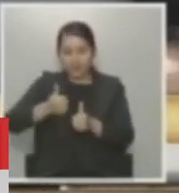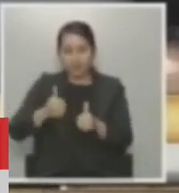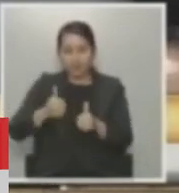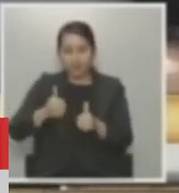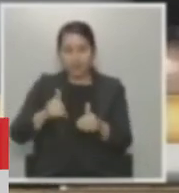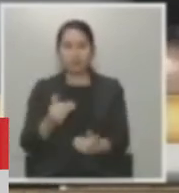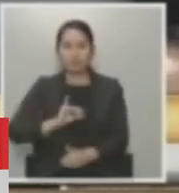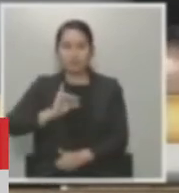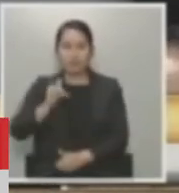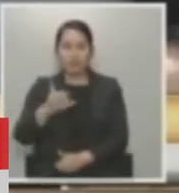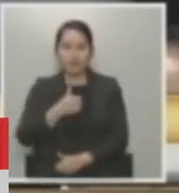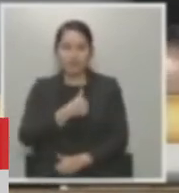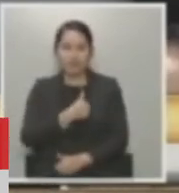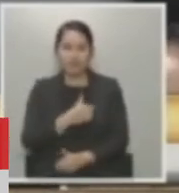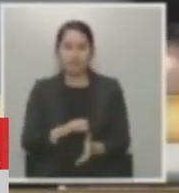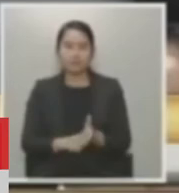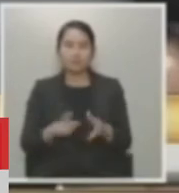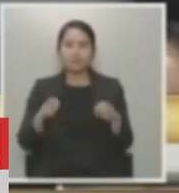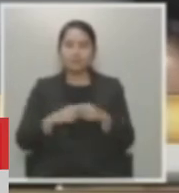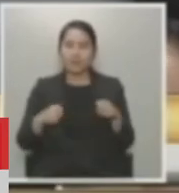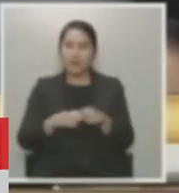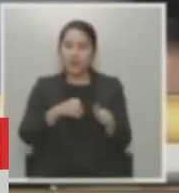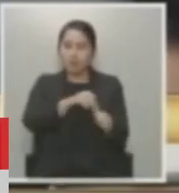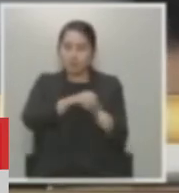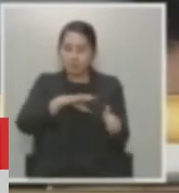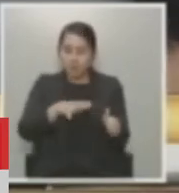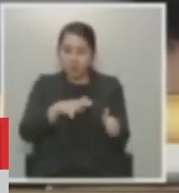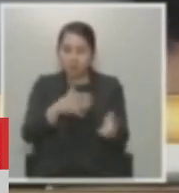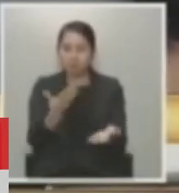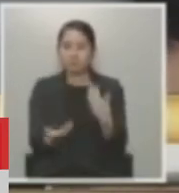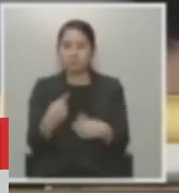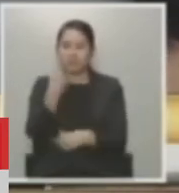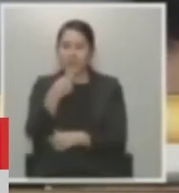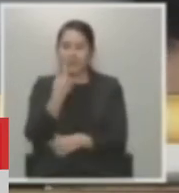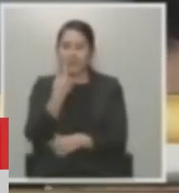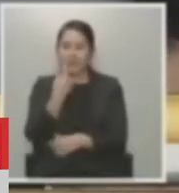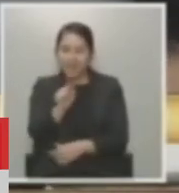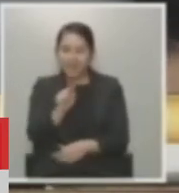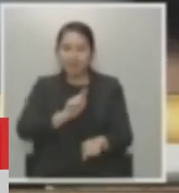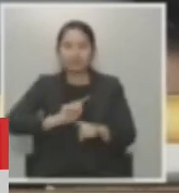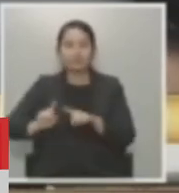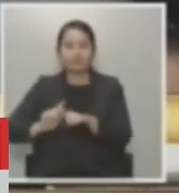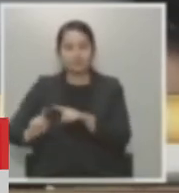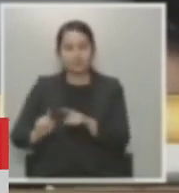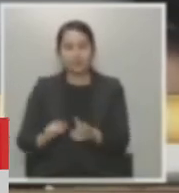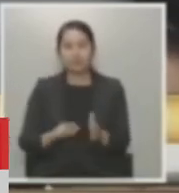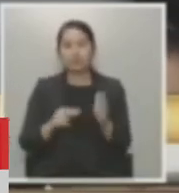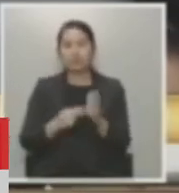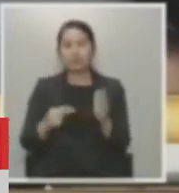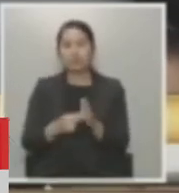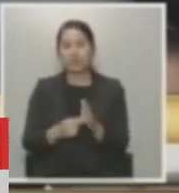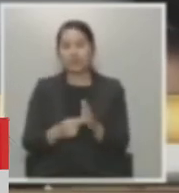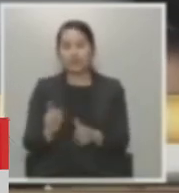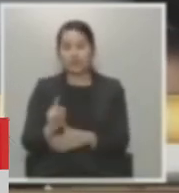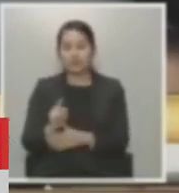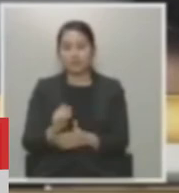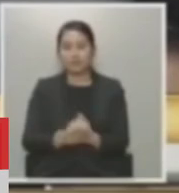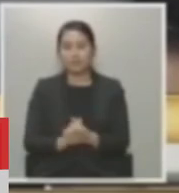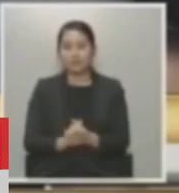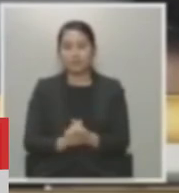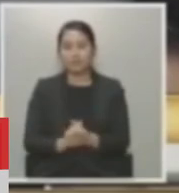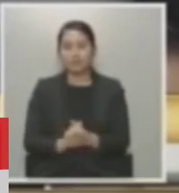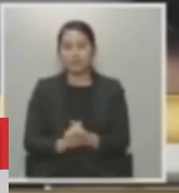ไม่แน่ใจว่าเป็นปัญหาของผู้นำหรือผู้สั่งการหรือเปล่านะคะทำให้ความสามารถของบุคลากรของเ